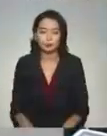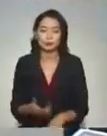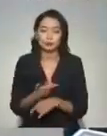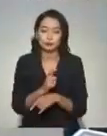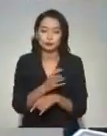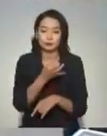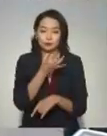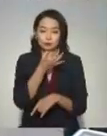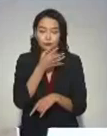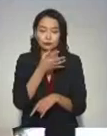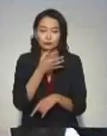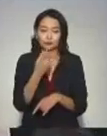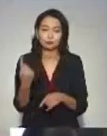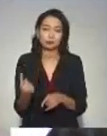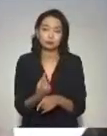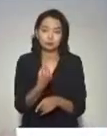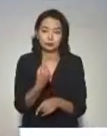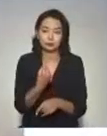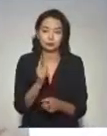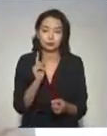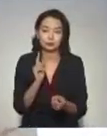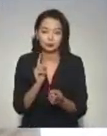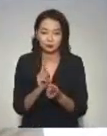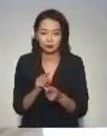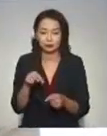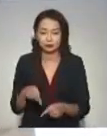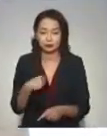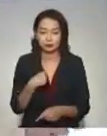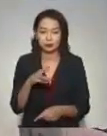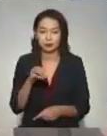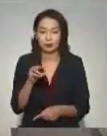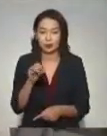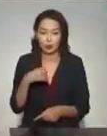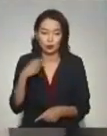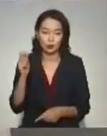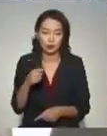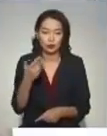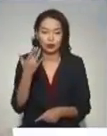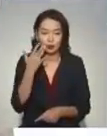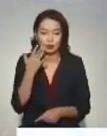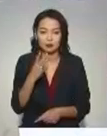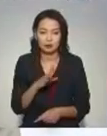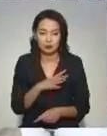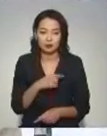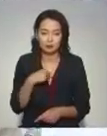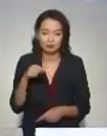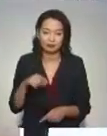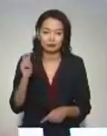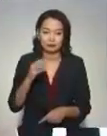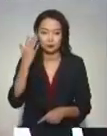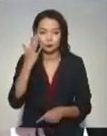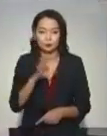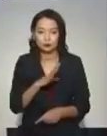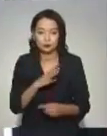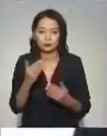нравится. Первый раз пришла в Медео. Ну, хотела всегда приехать сюда.